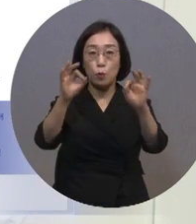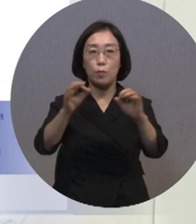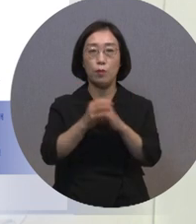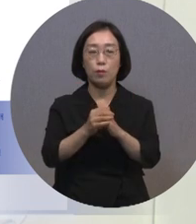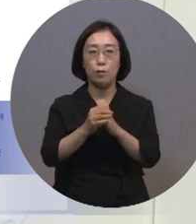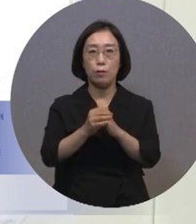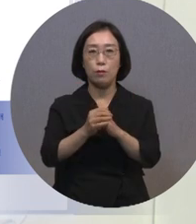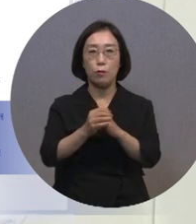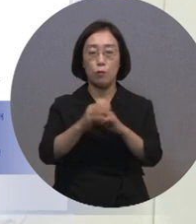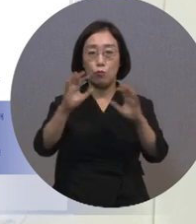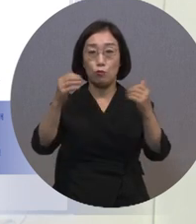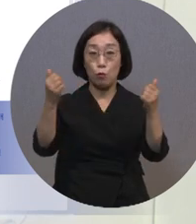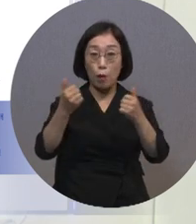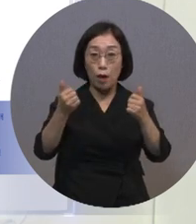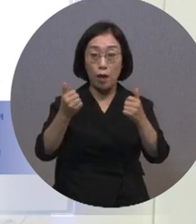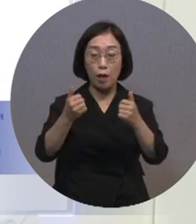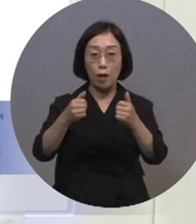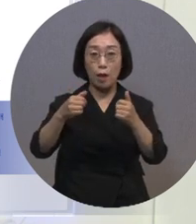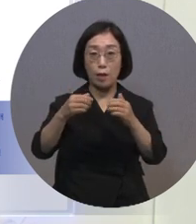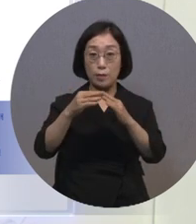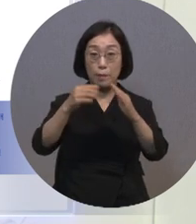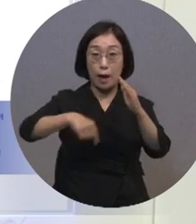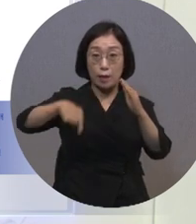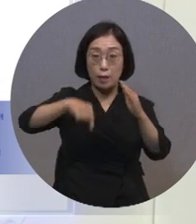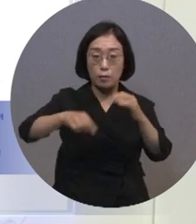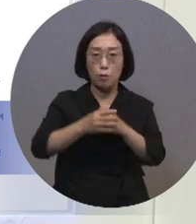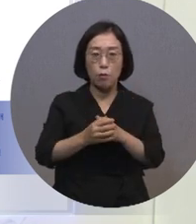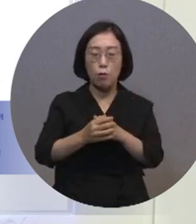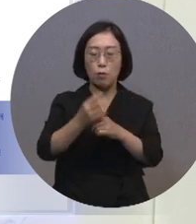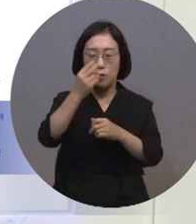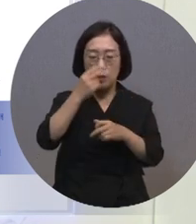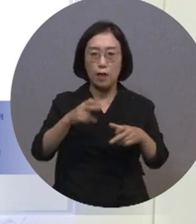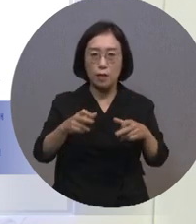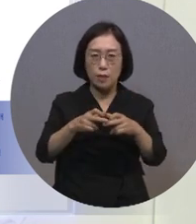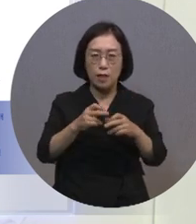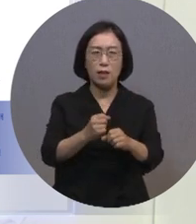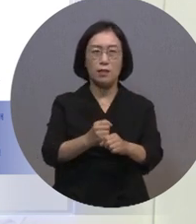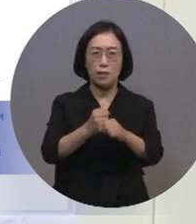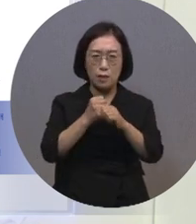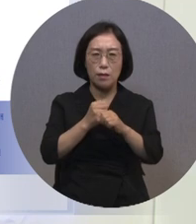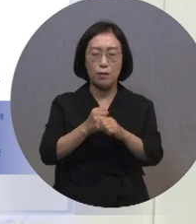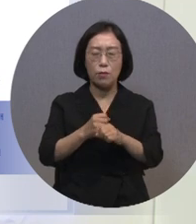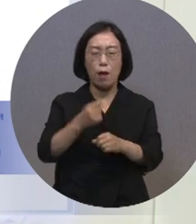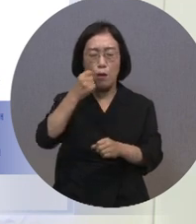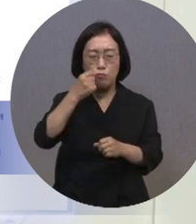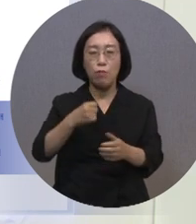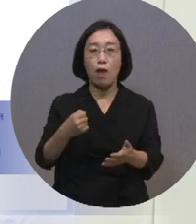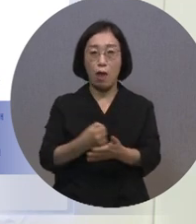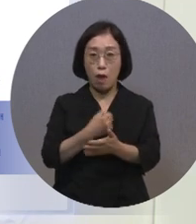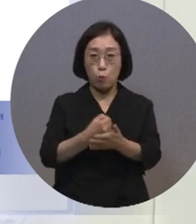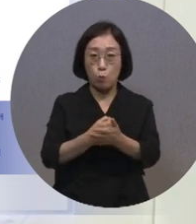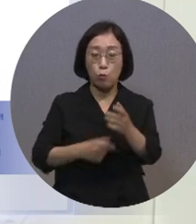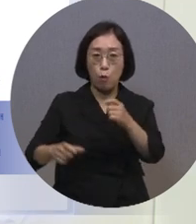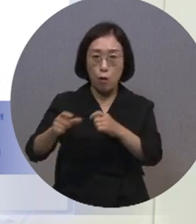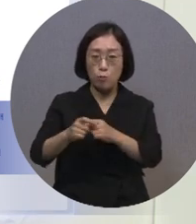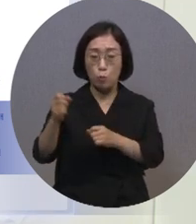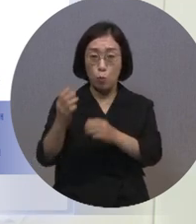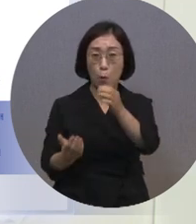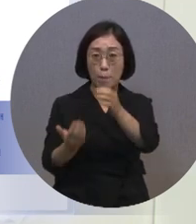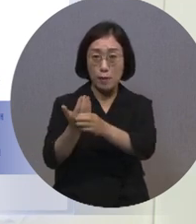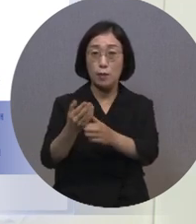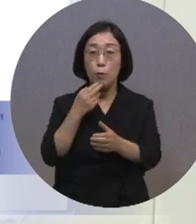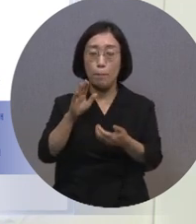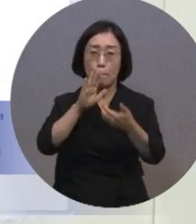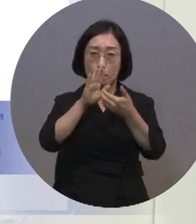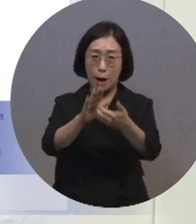국회 소통관에서 의정부 시각 장애인 안마사 자살 사건 애도와 재발 방지 대책 마련을 촉구하는 기자